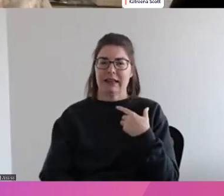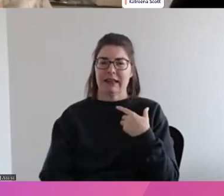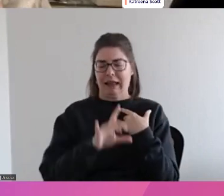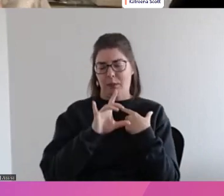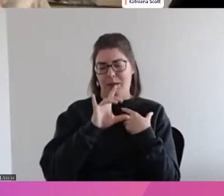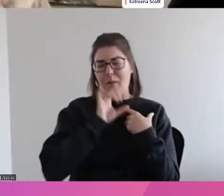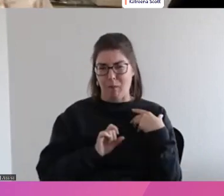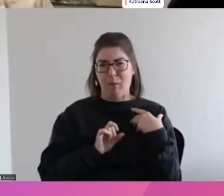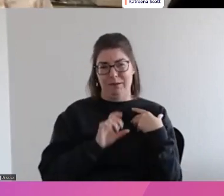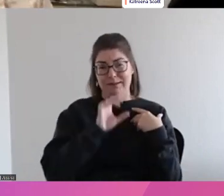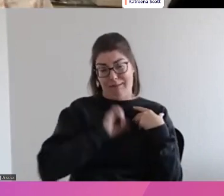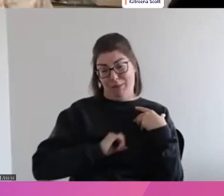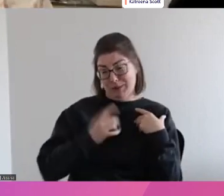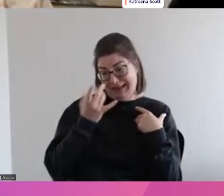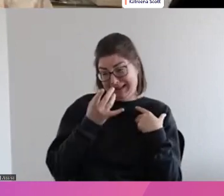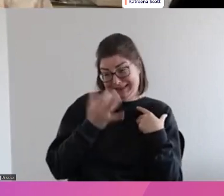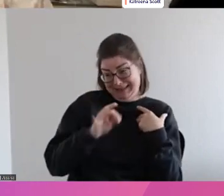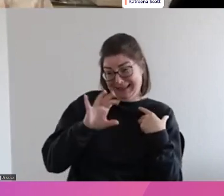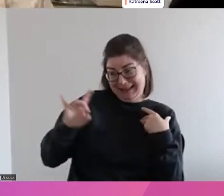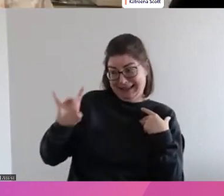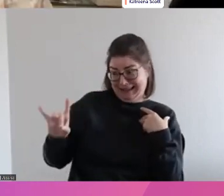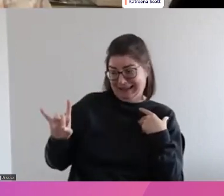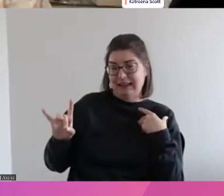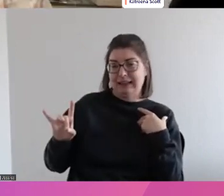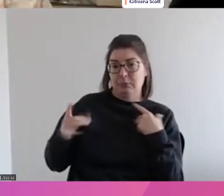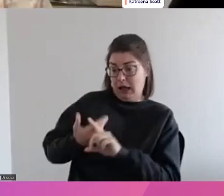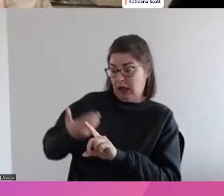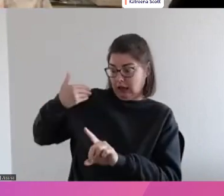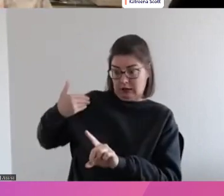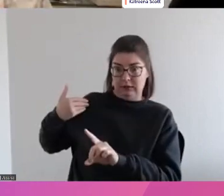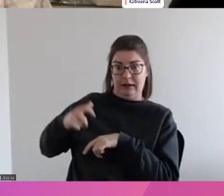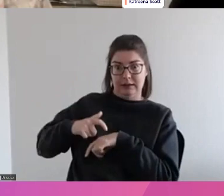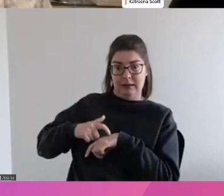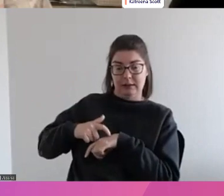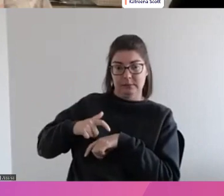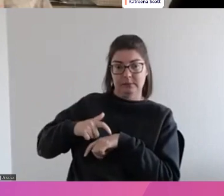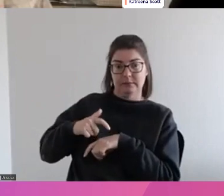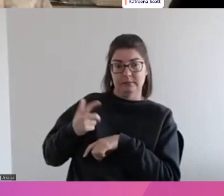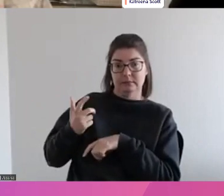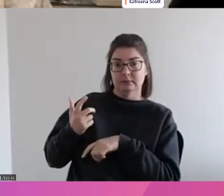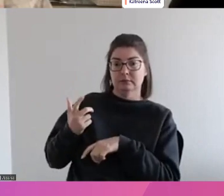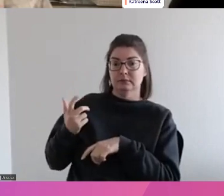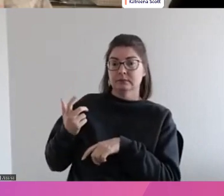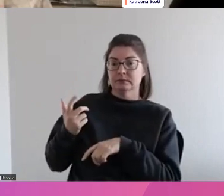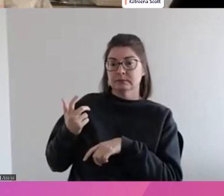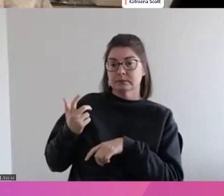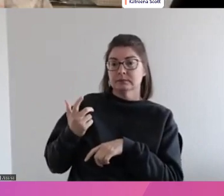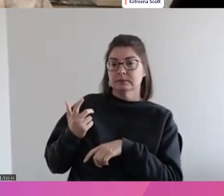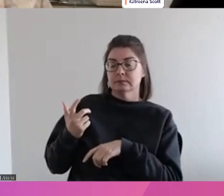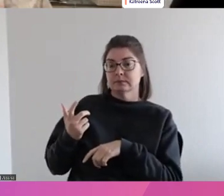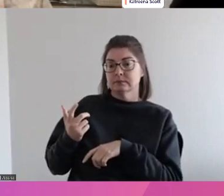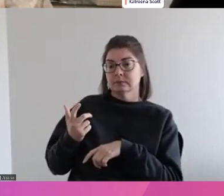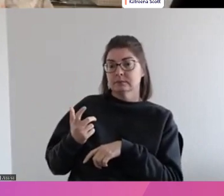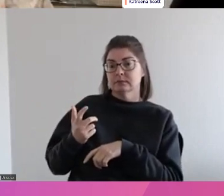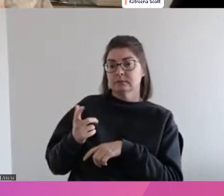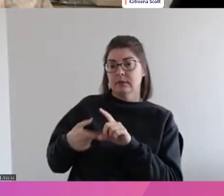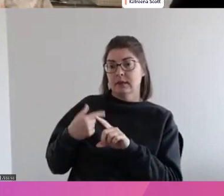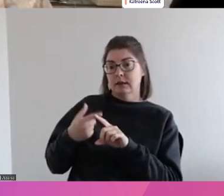perçu comme pertinent. Alors, comme je vous l'ai dit, c'est une très ancienne étude que je ne mènerai plus de nos jours. Et c'est à l'époque